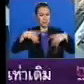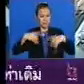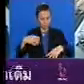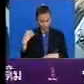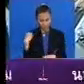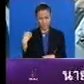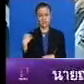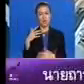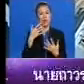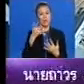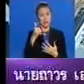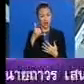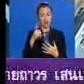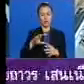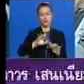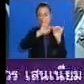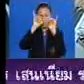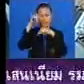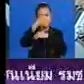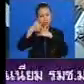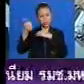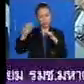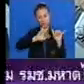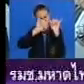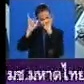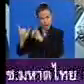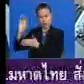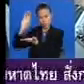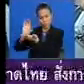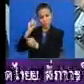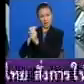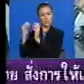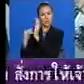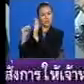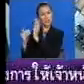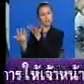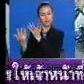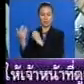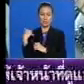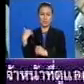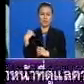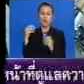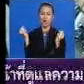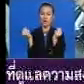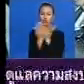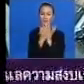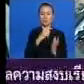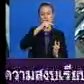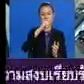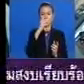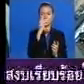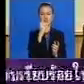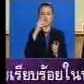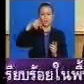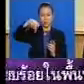จะย้ายฐานการลงทุนไปยังต่างประเทศแต่ก็ยังมั่นใจครับว่าปัญหาที่เกิดเกิดขึ้นจะไม่ส่งผลกระทบต่อ GDPในปีหน้าให้ติดลบเหมือนใน